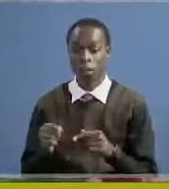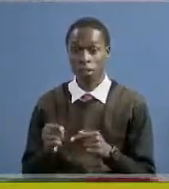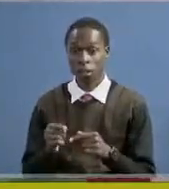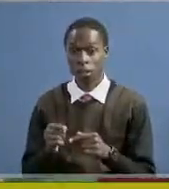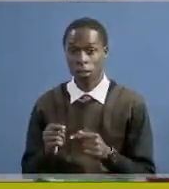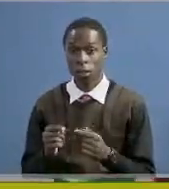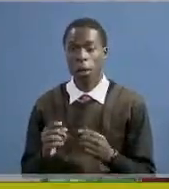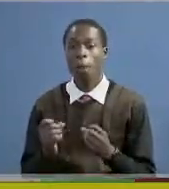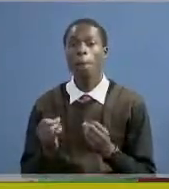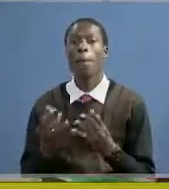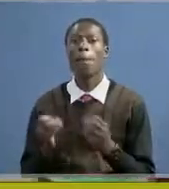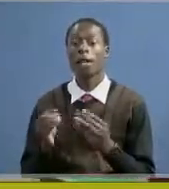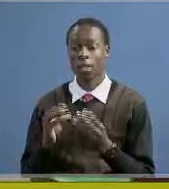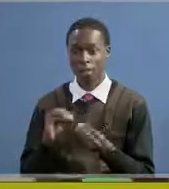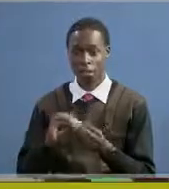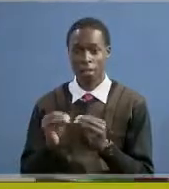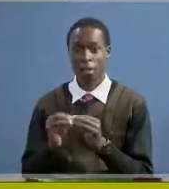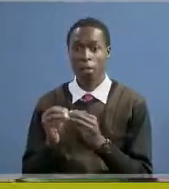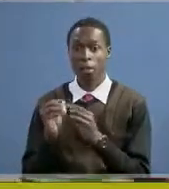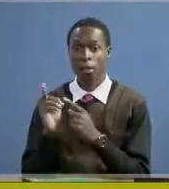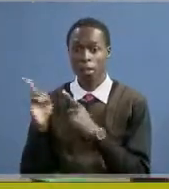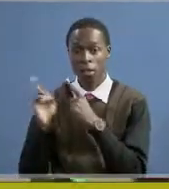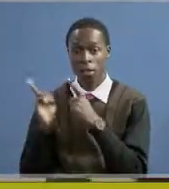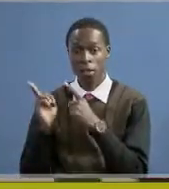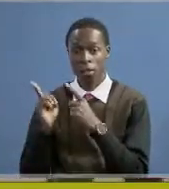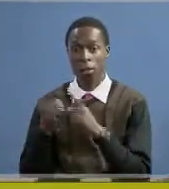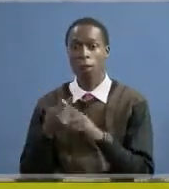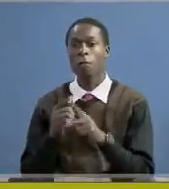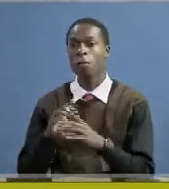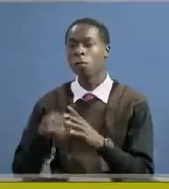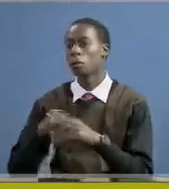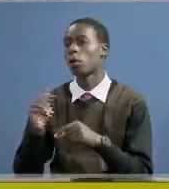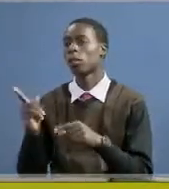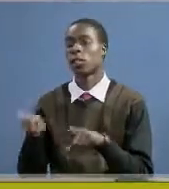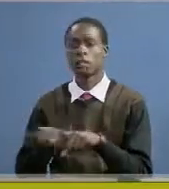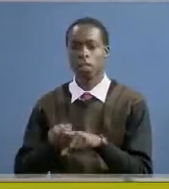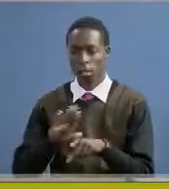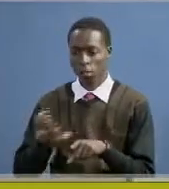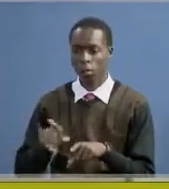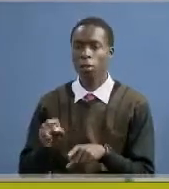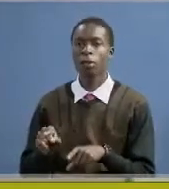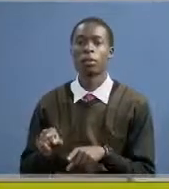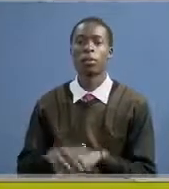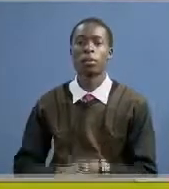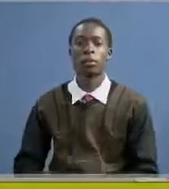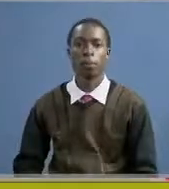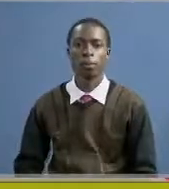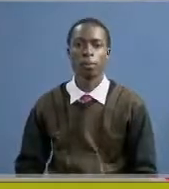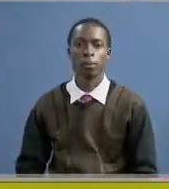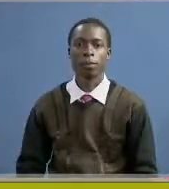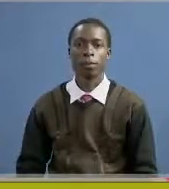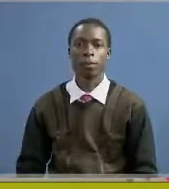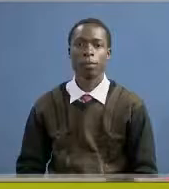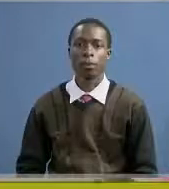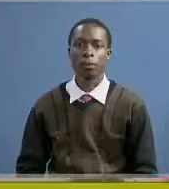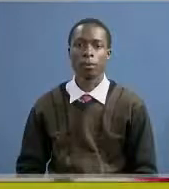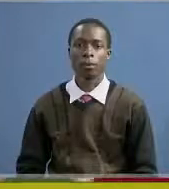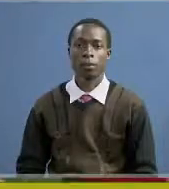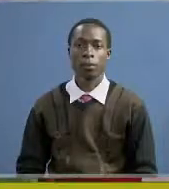linadhihirishwa na idadi kubwa ya watalii wa humu nchini, sawa na wale kutoka mataifa nje ambao huzuru Kenya.